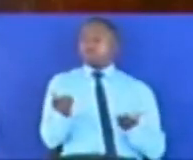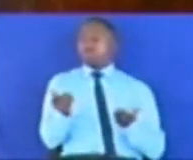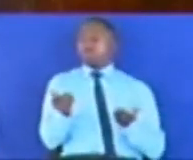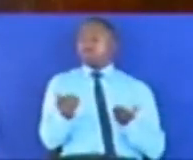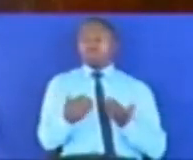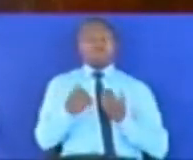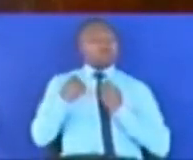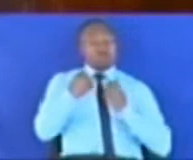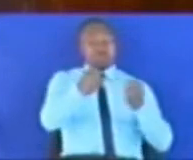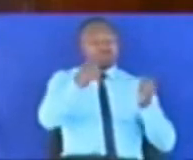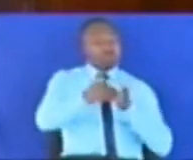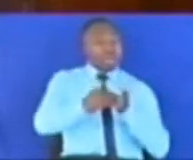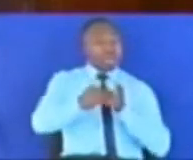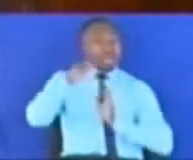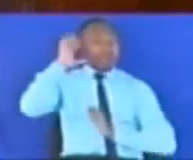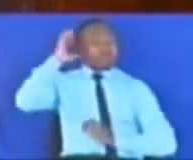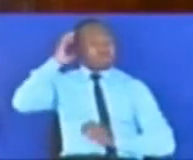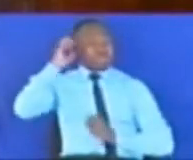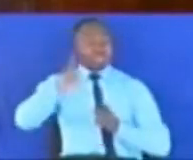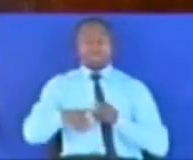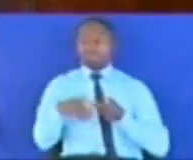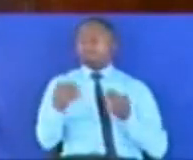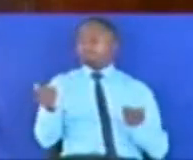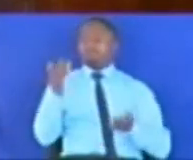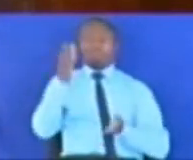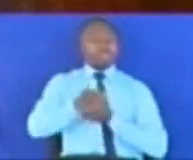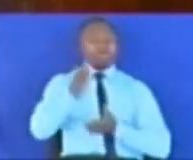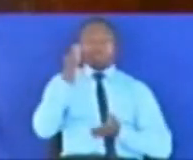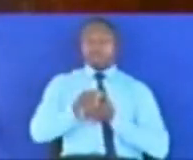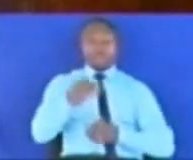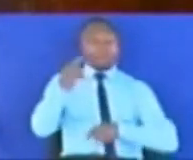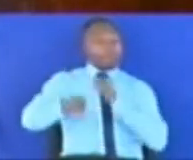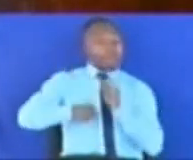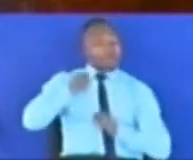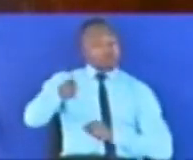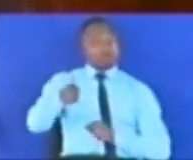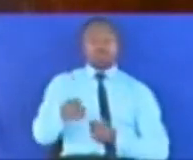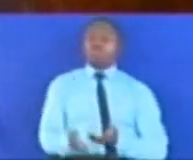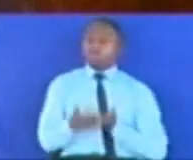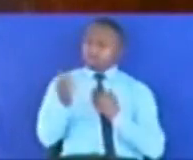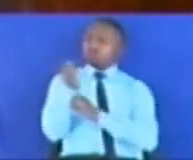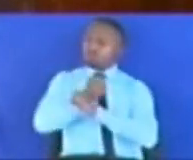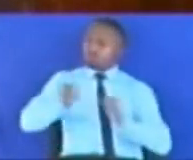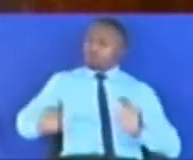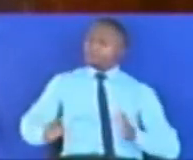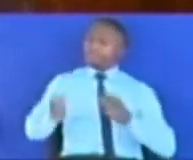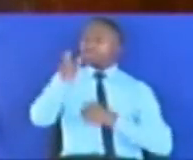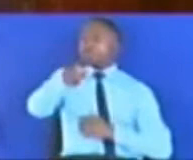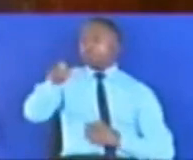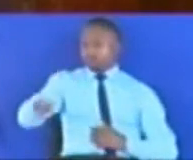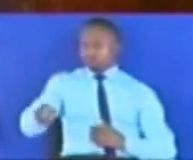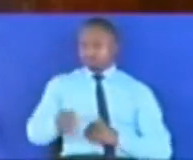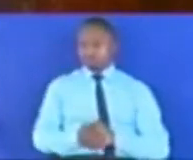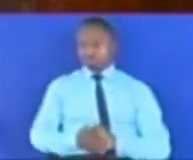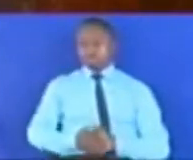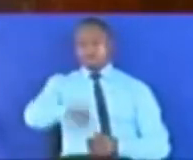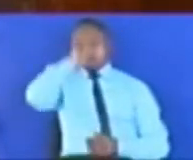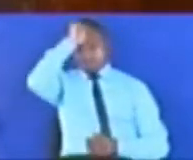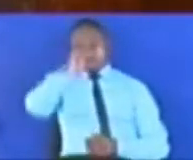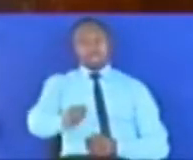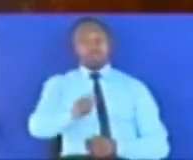ama tukimbizwe mpaka Mwimbili, ama hakika kwa mradi huu utaenda kuokoa maisha ya Watanzania. Mheshimiwa